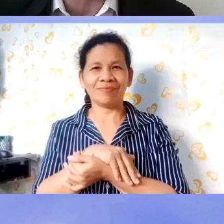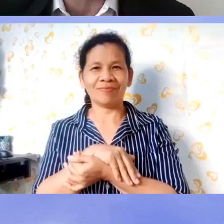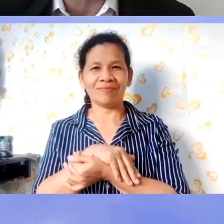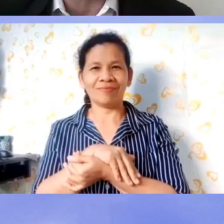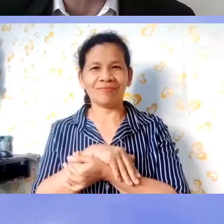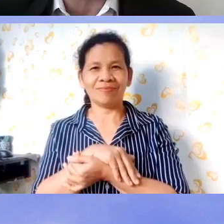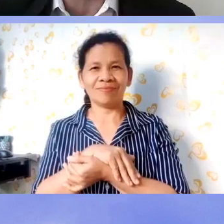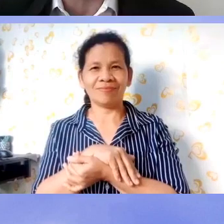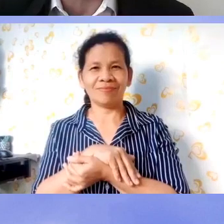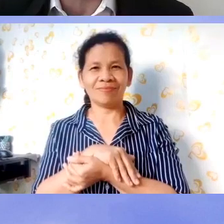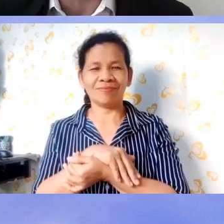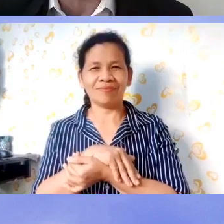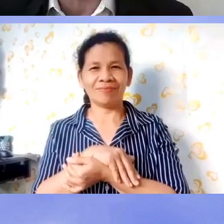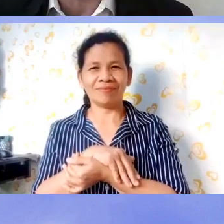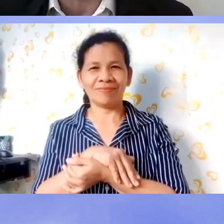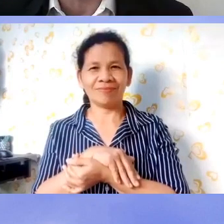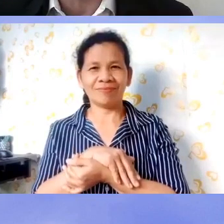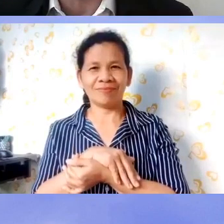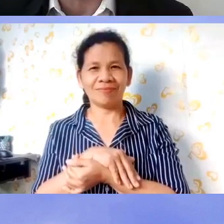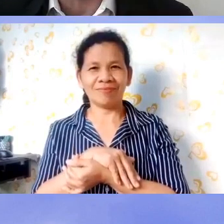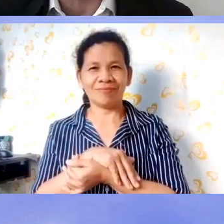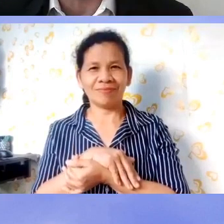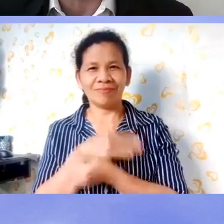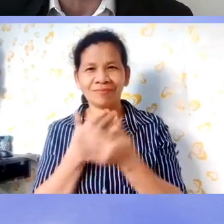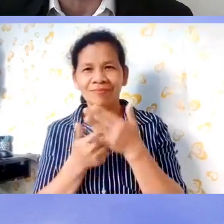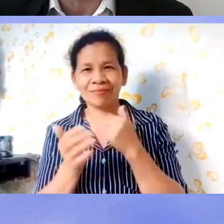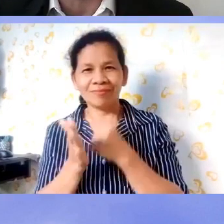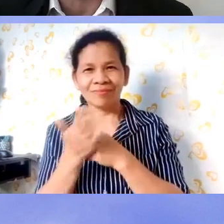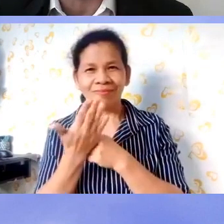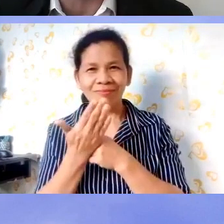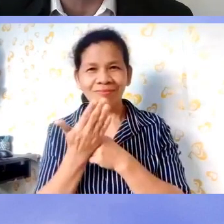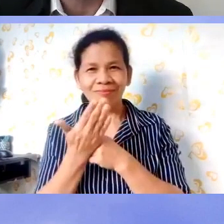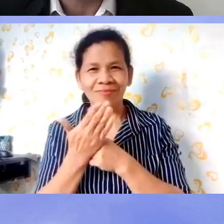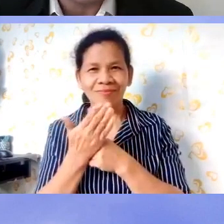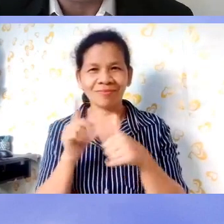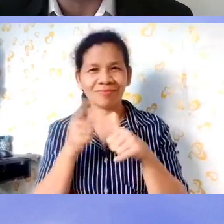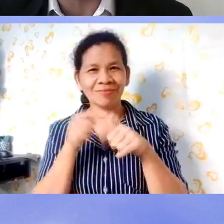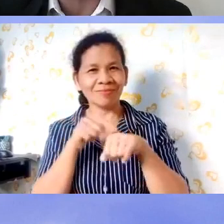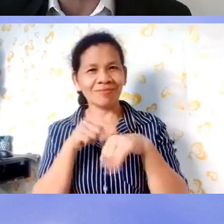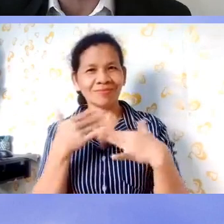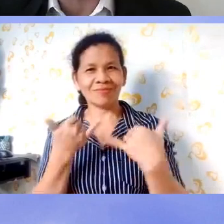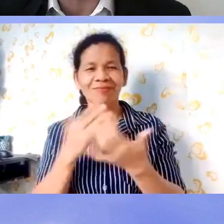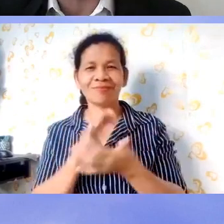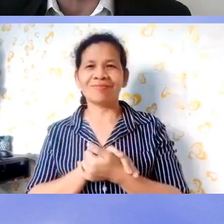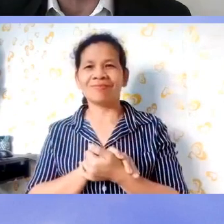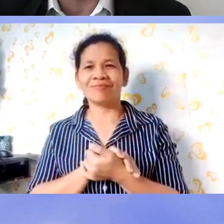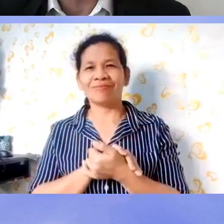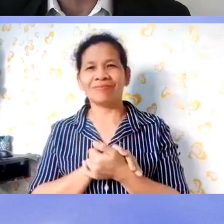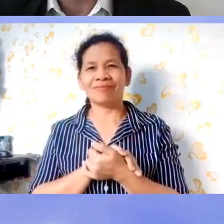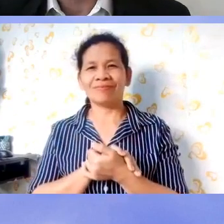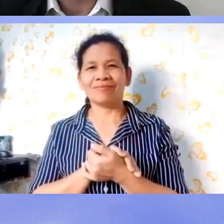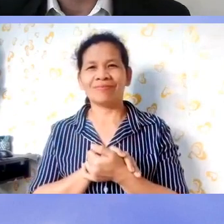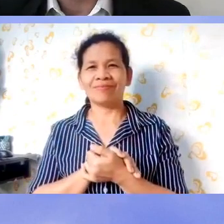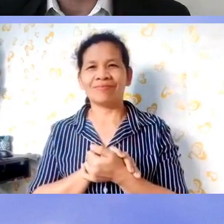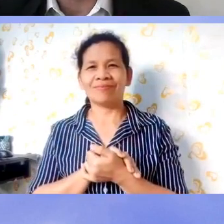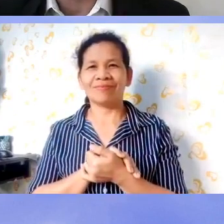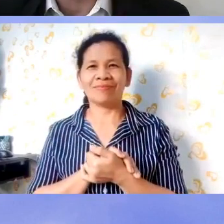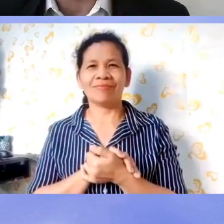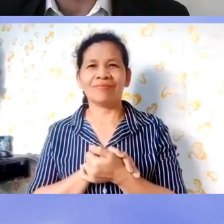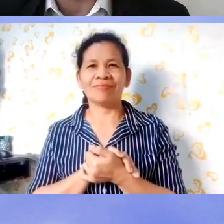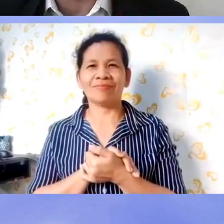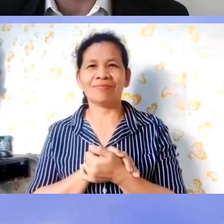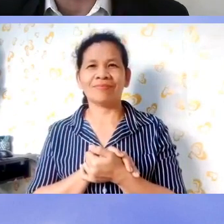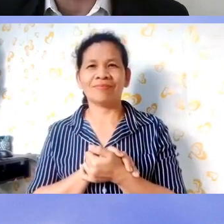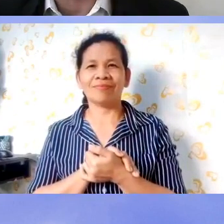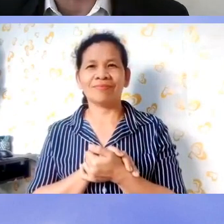Argeline Cuerdoang. Good morning, Pastor. At sabi nga niya, parang first time niya rito. Thank you very much. Ano po? Ayan, so